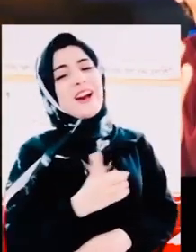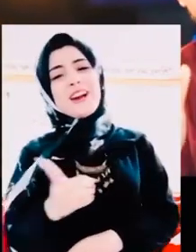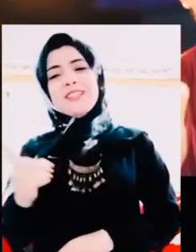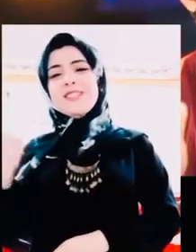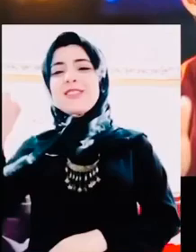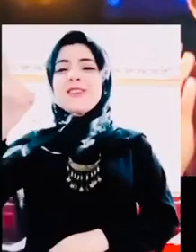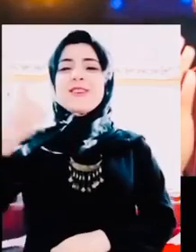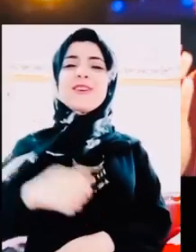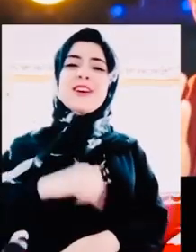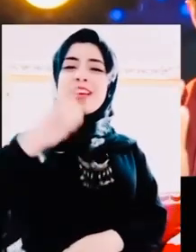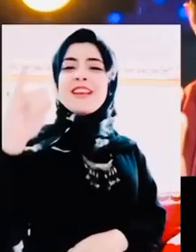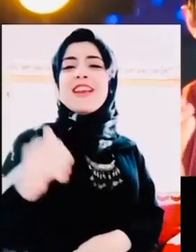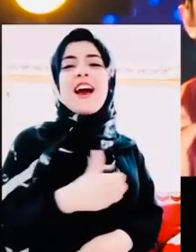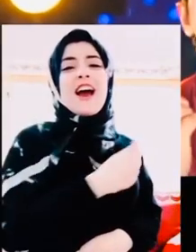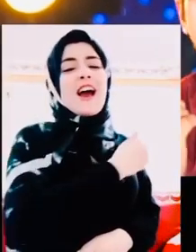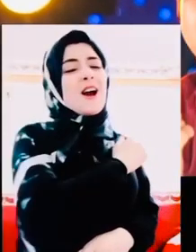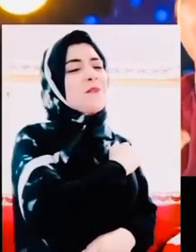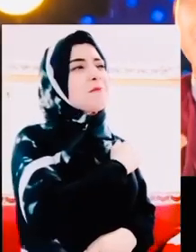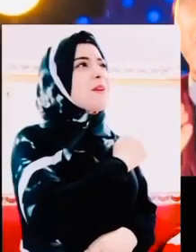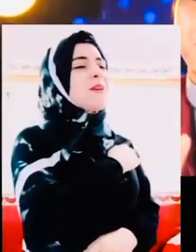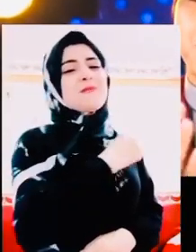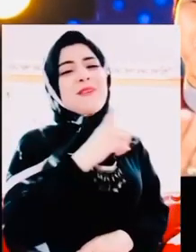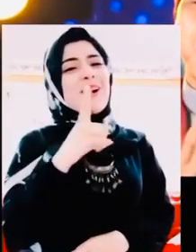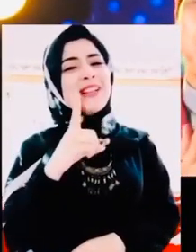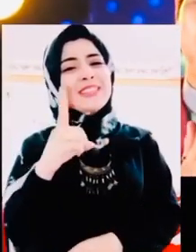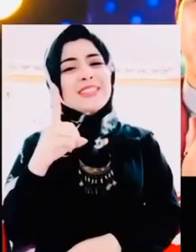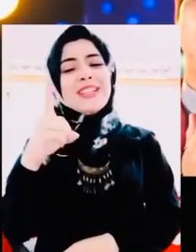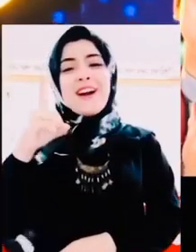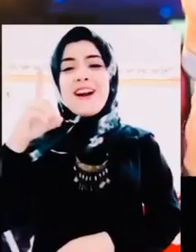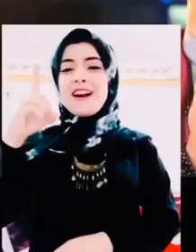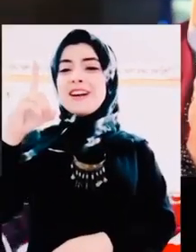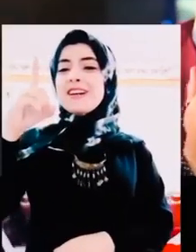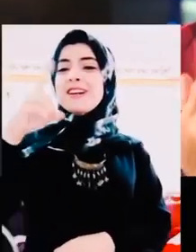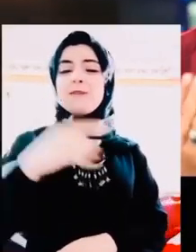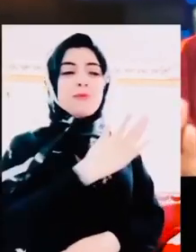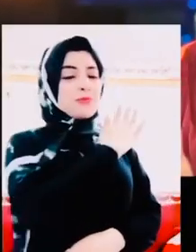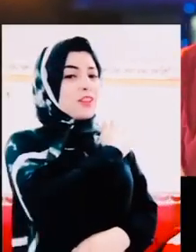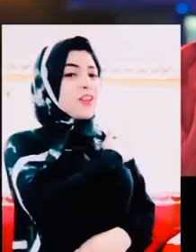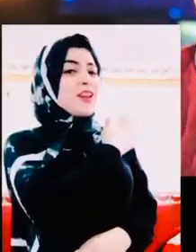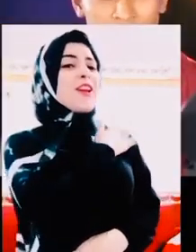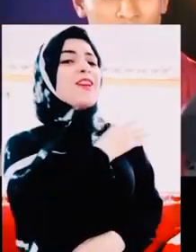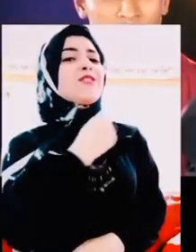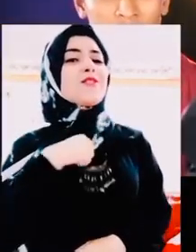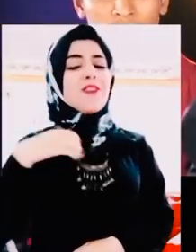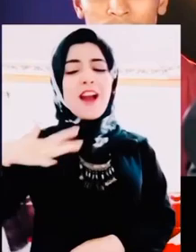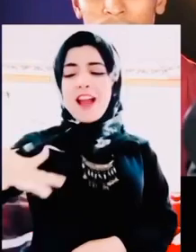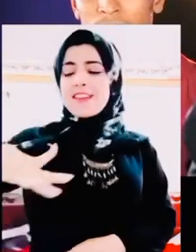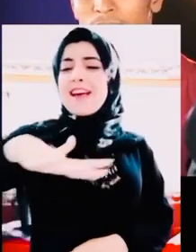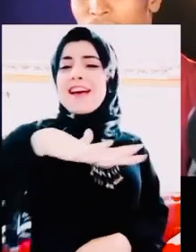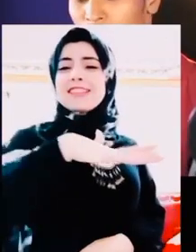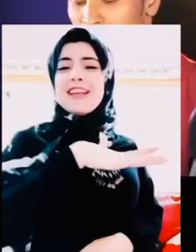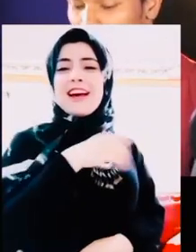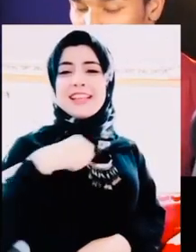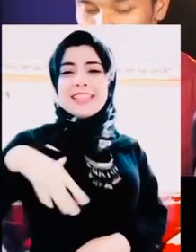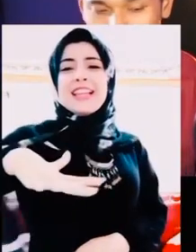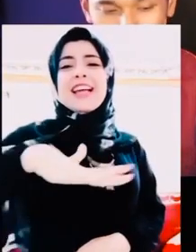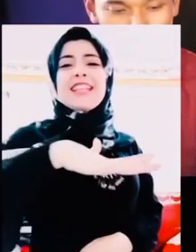كهرب شفاعتمو يا حبيب الله. اشفع